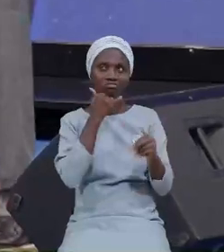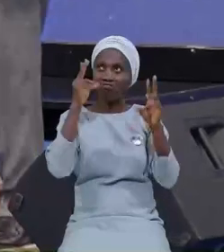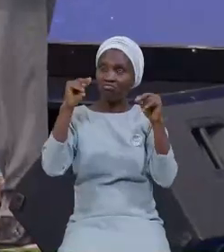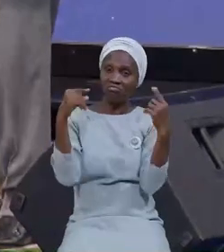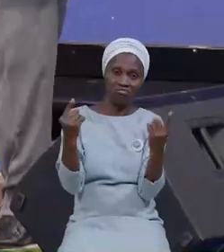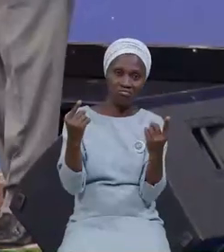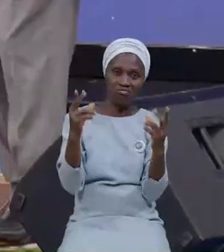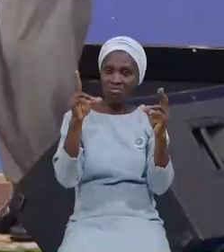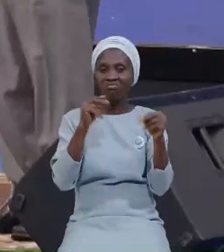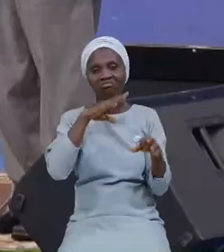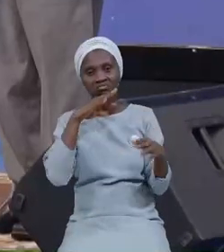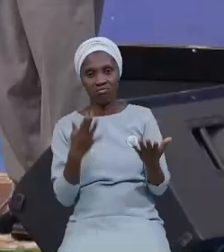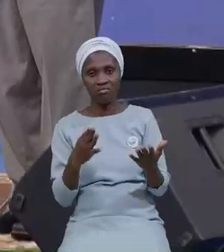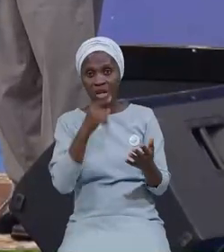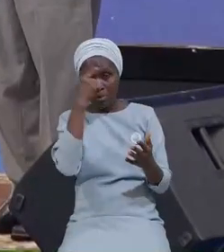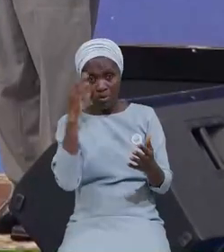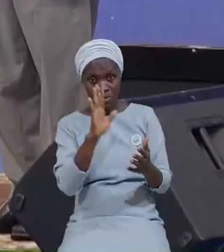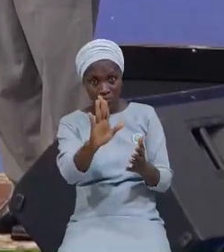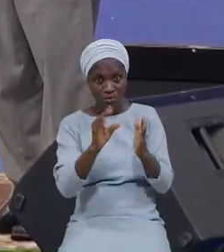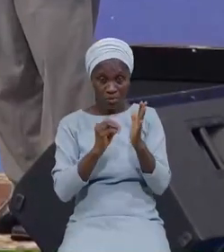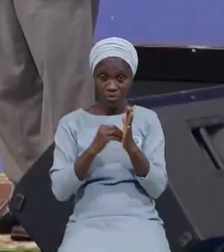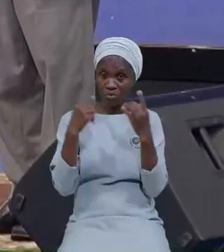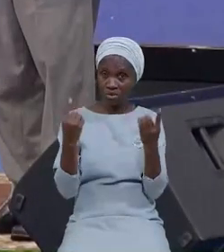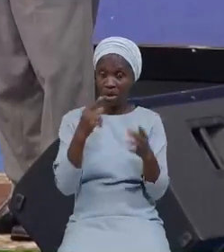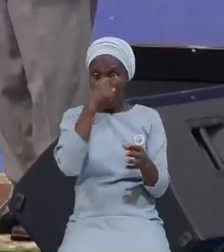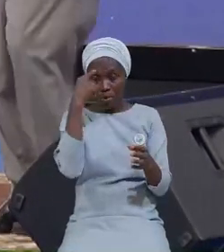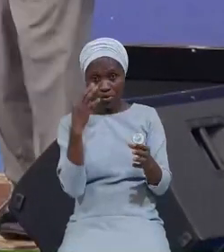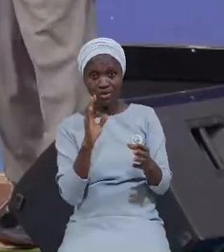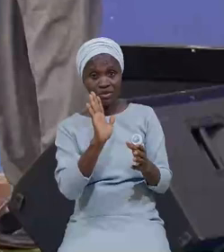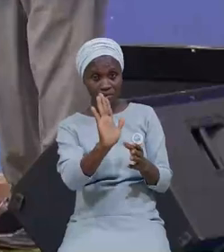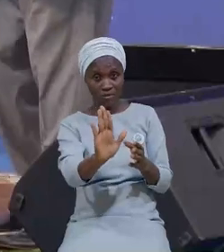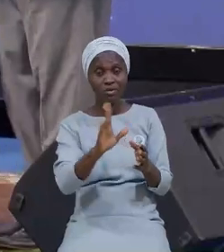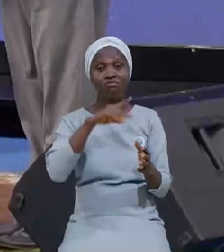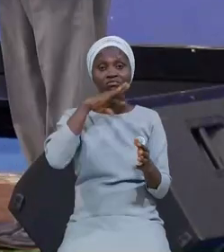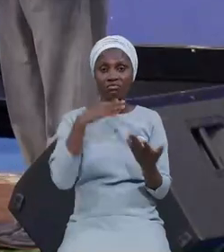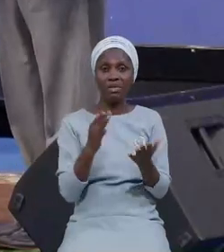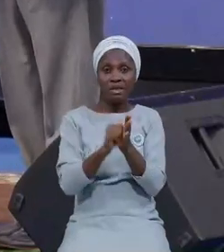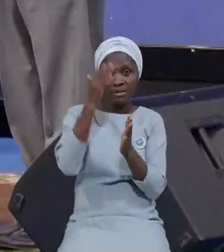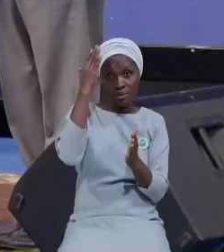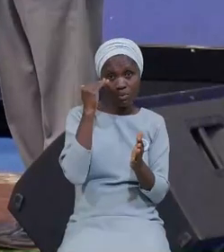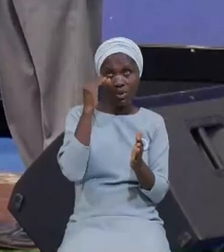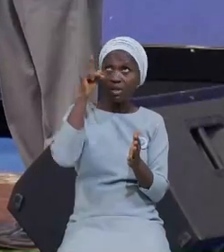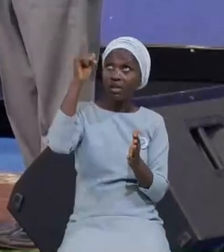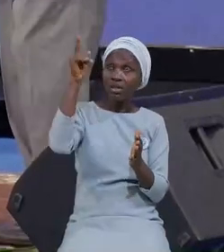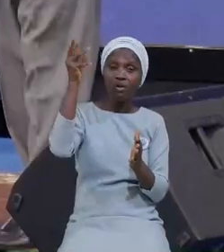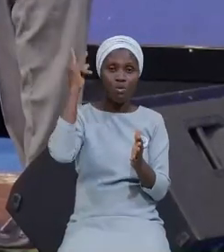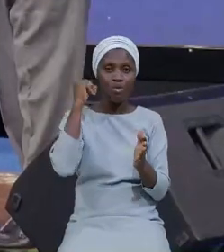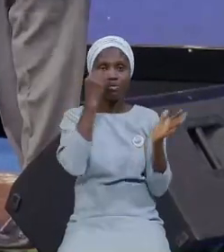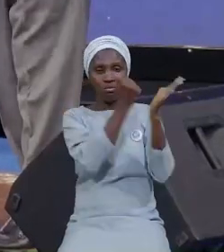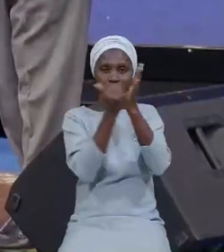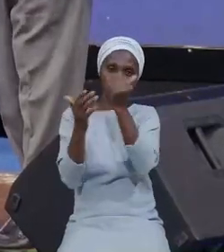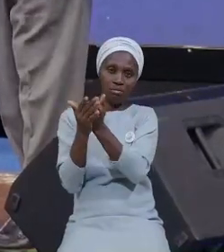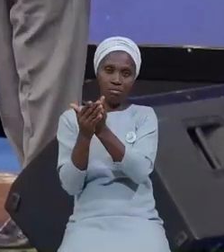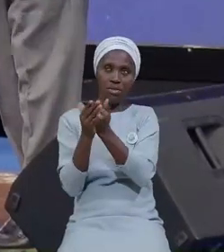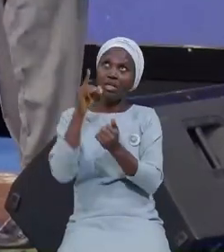péché il n'avait aucune tâche mais à cause de tes péchés à cause de tes tâches voilà pourquoi il a